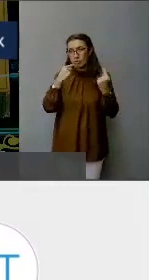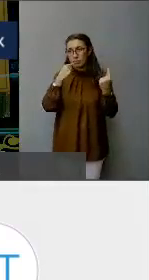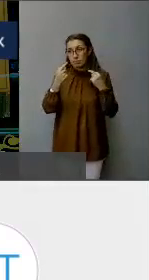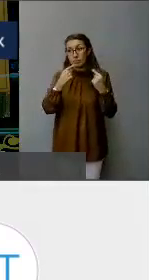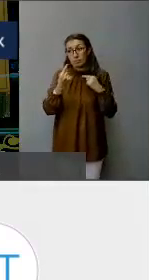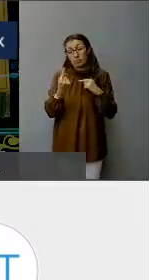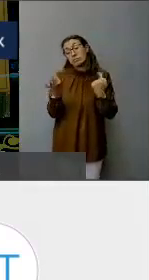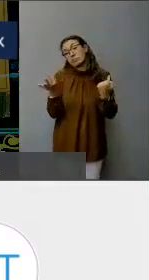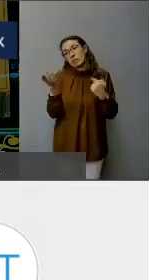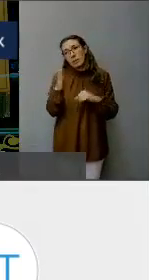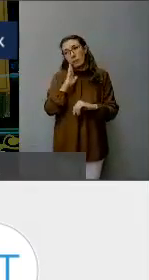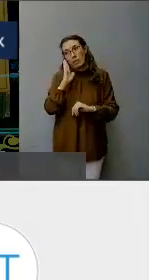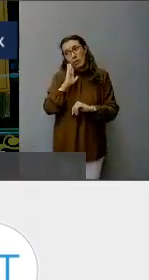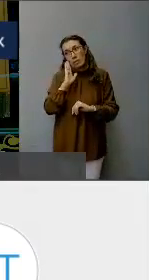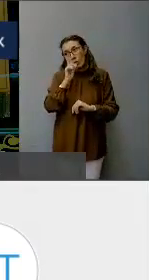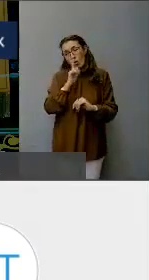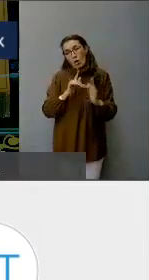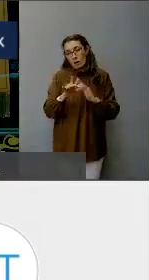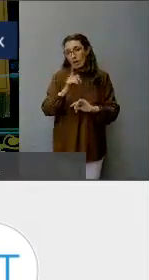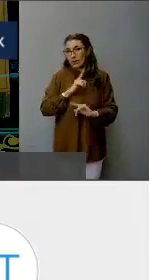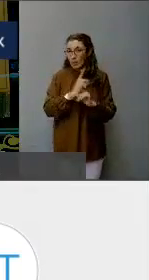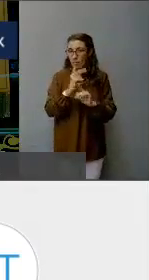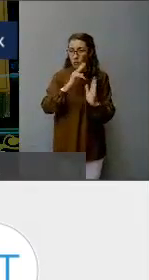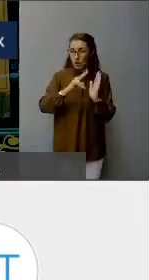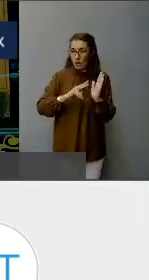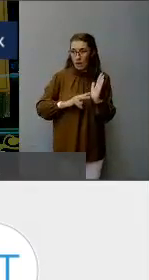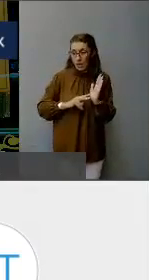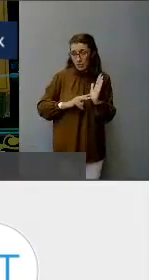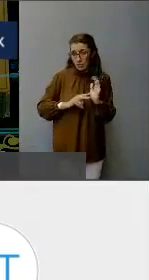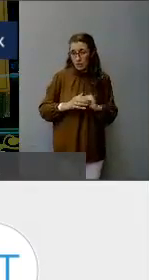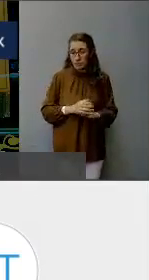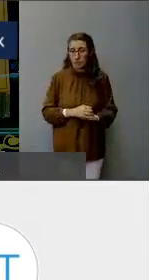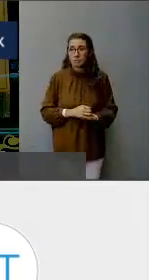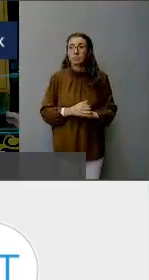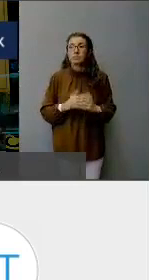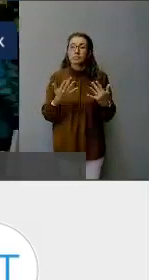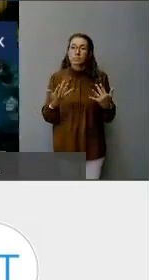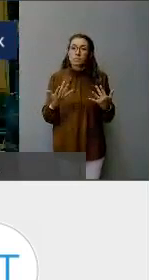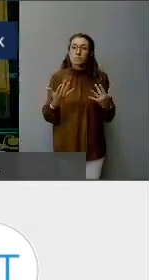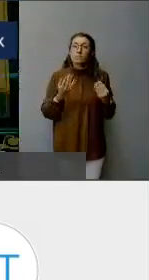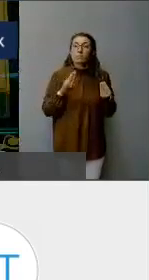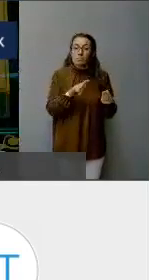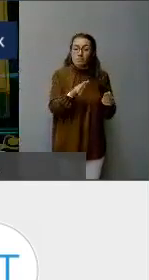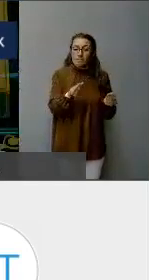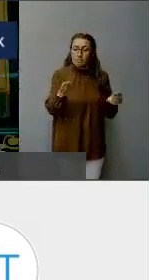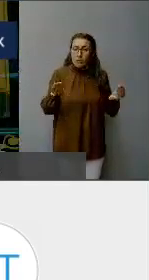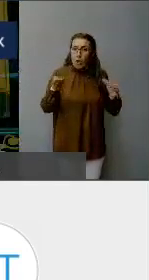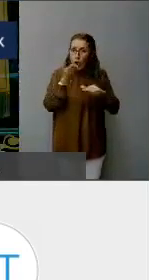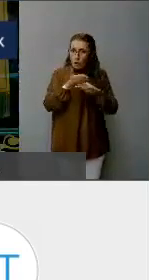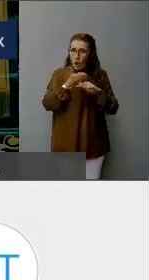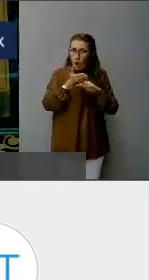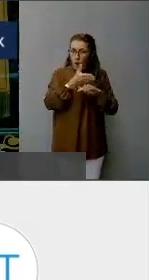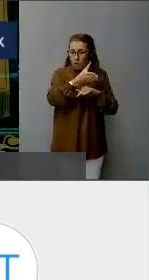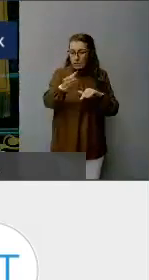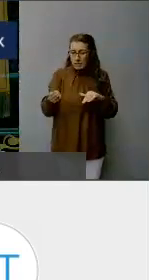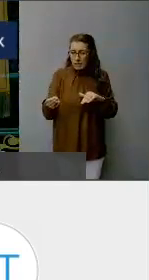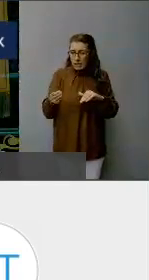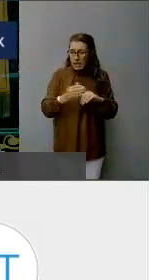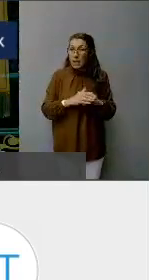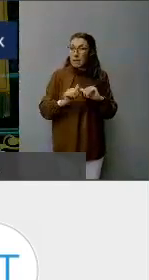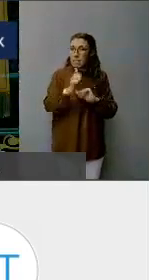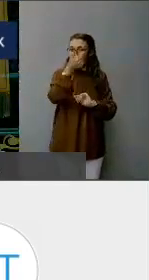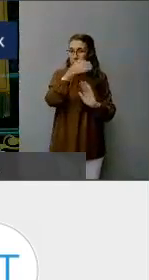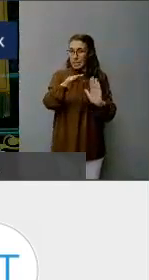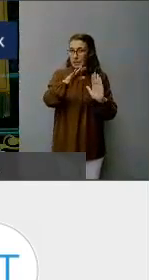che li devo leggere andiamo ora a dare lettura e osservare un po di silenzio sono state distribuite ogni consigliere il primo in ordine cronologico